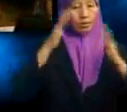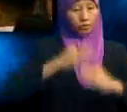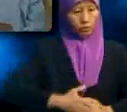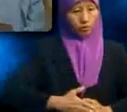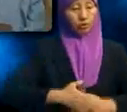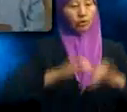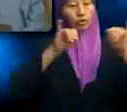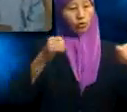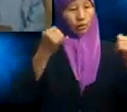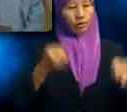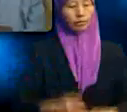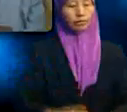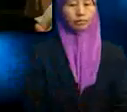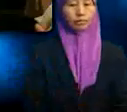Jumaat?